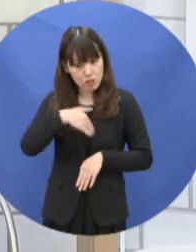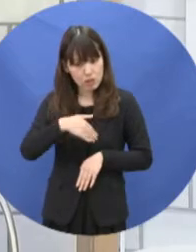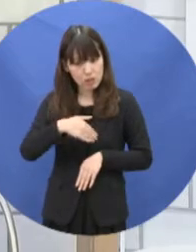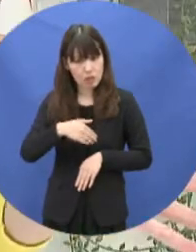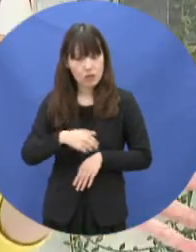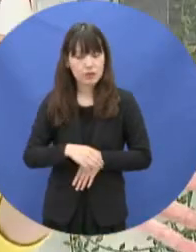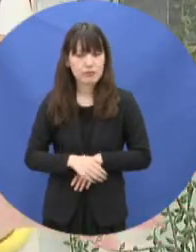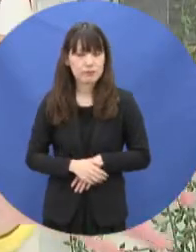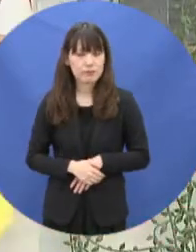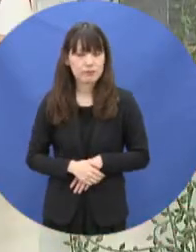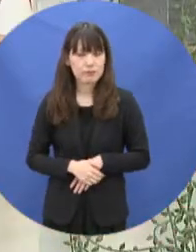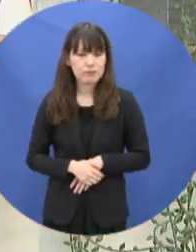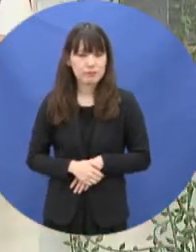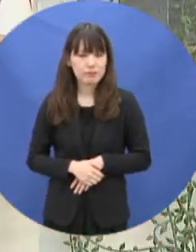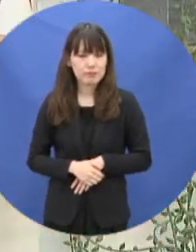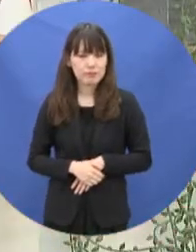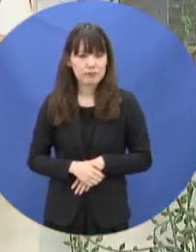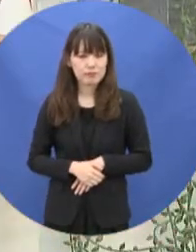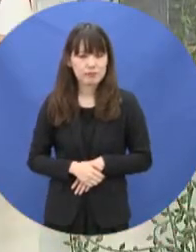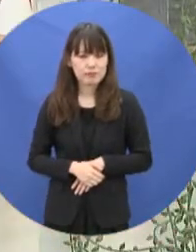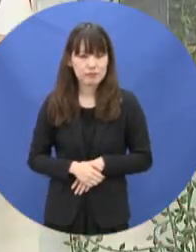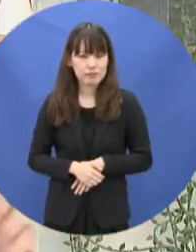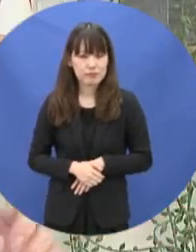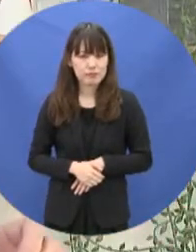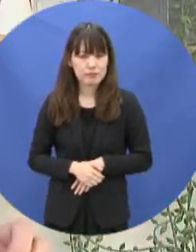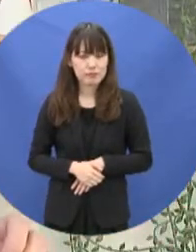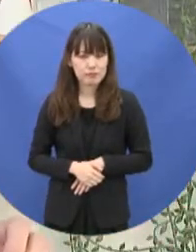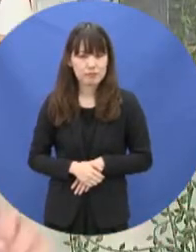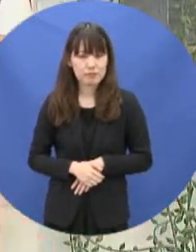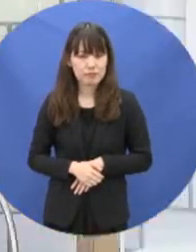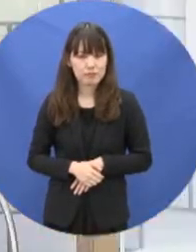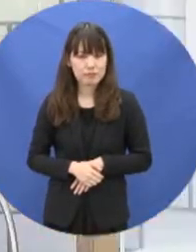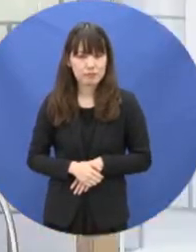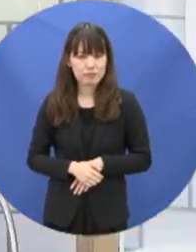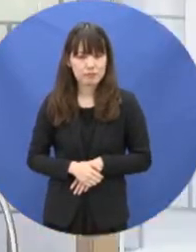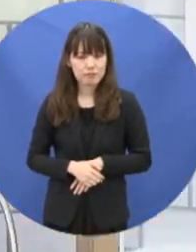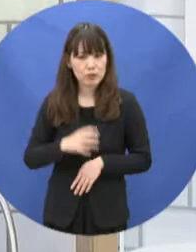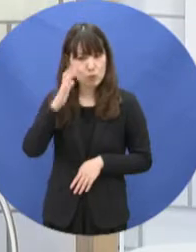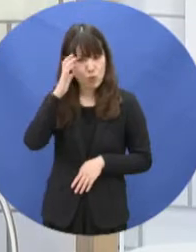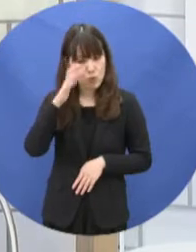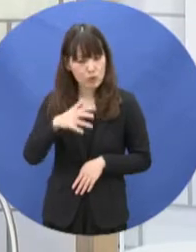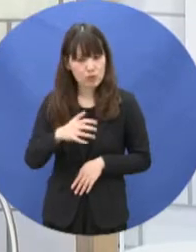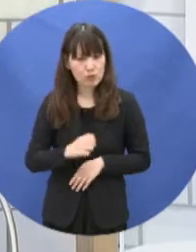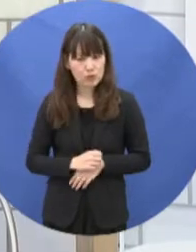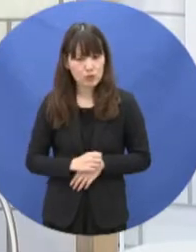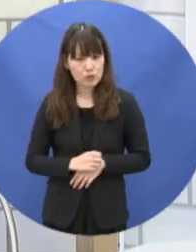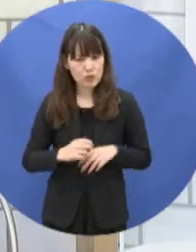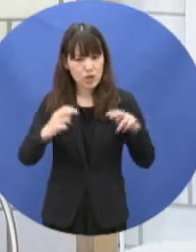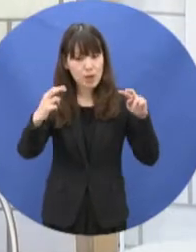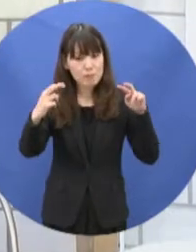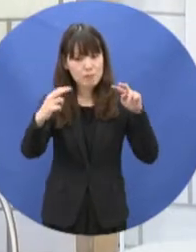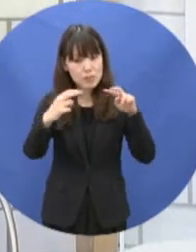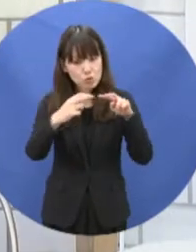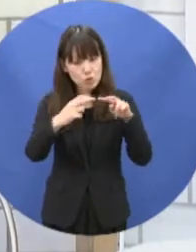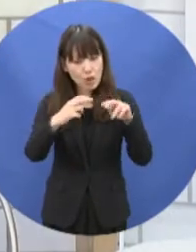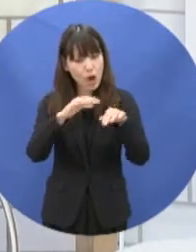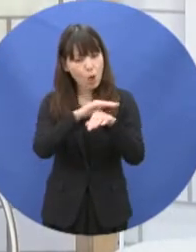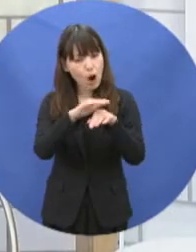。 本社の外じゃないかな。 外というか、まあまあビルの中に、うん、 はい、 すごいですね、うん、見つめ合う愛、 は